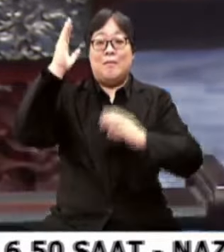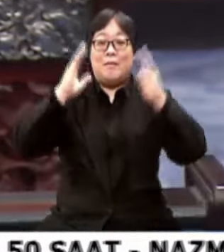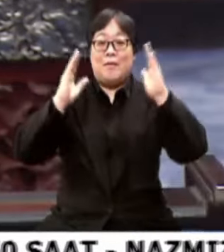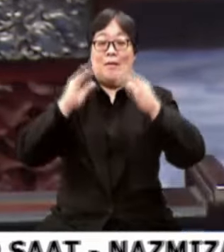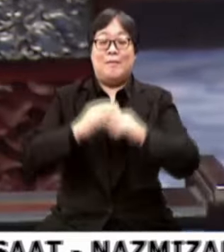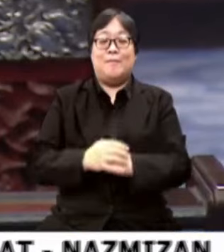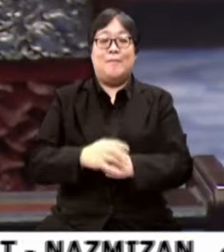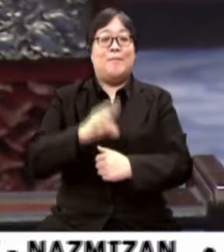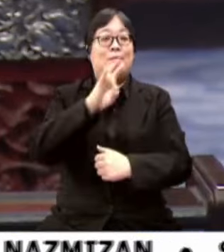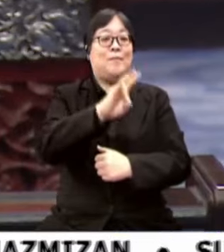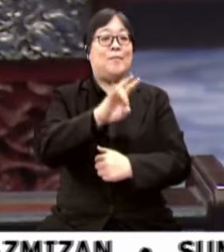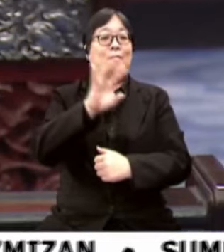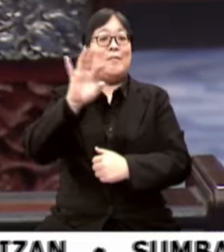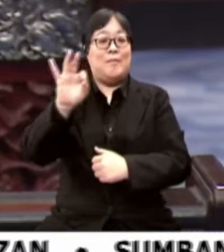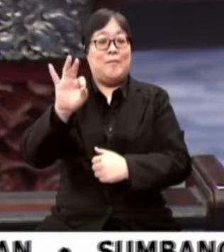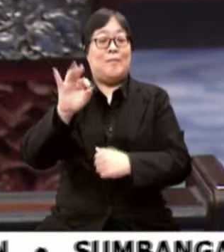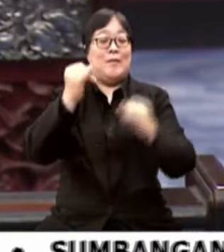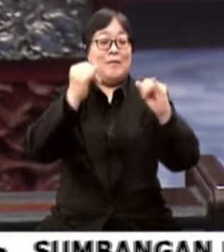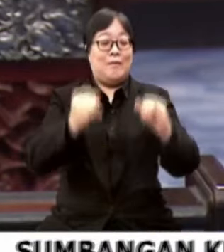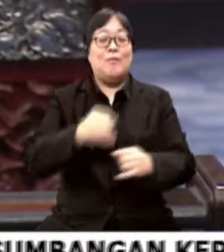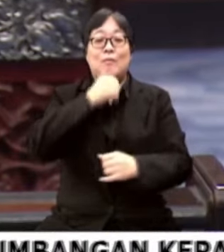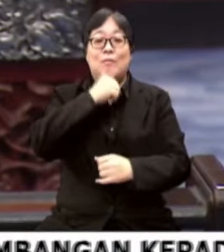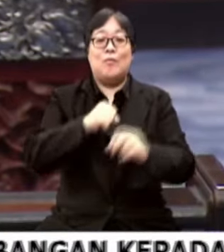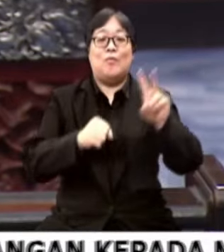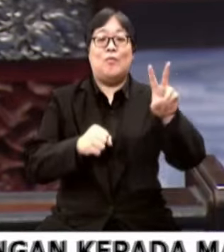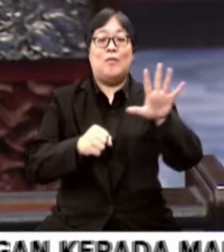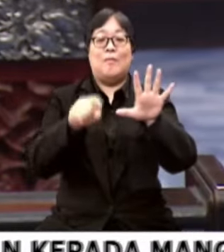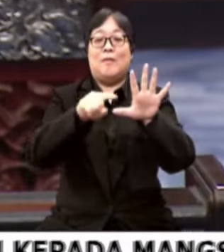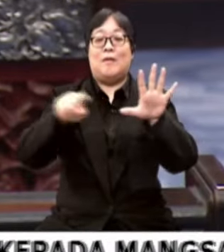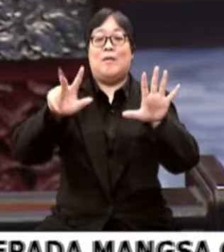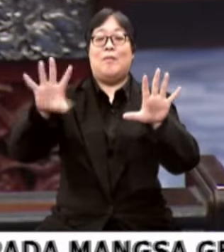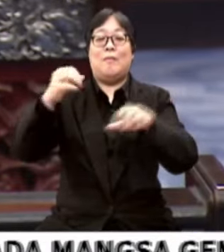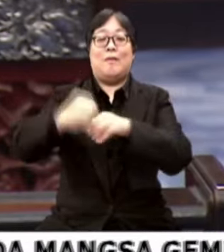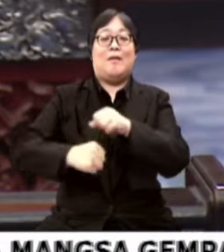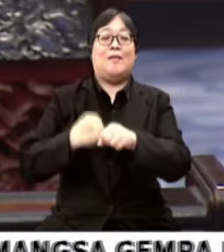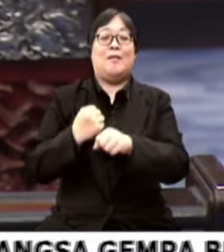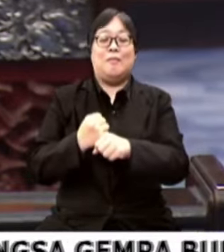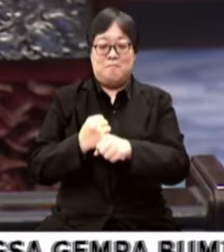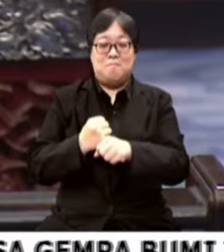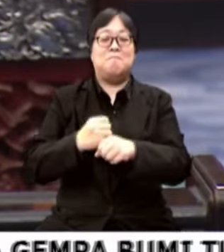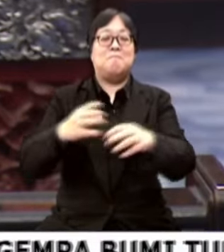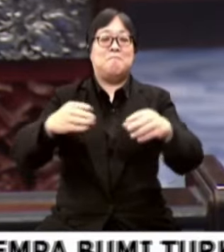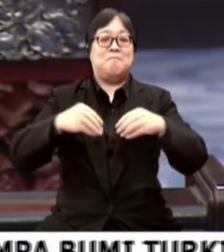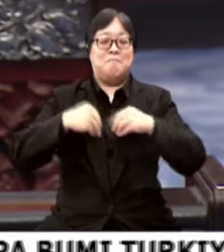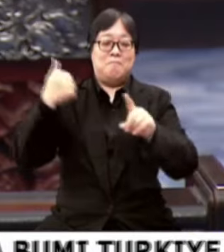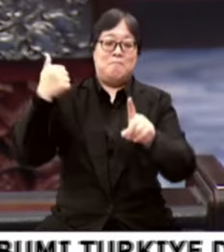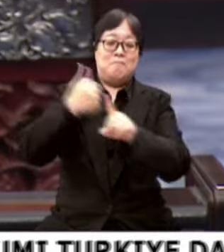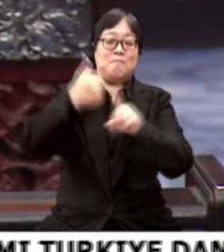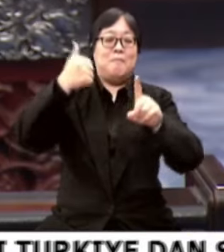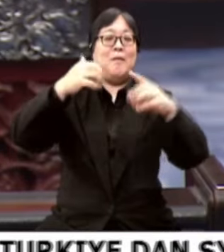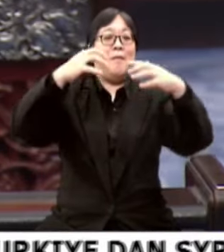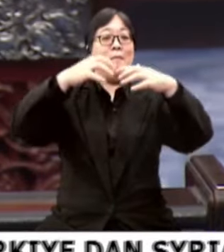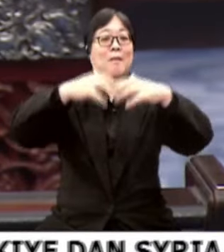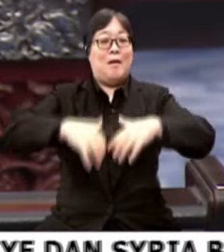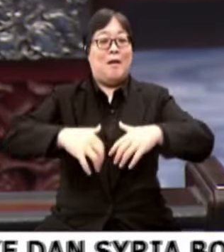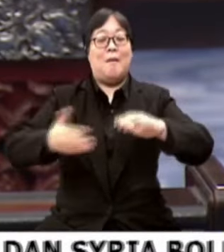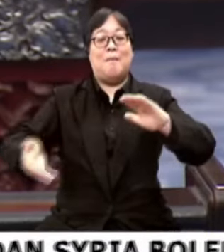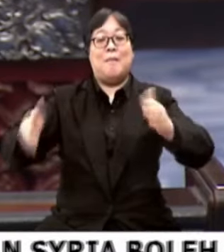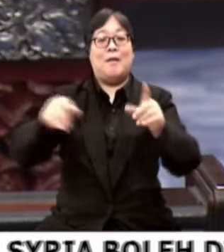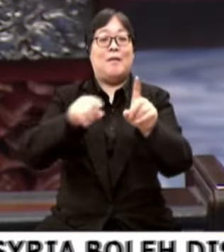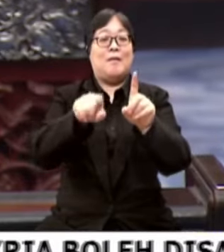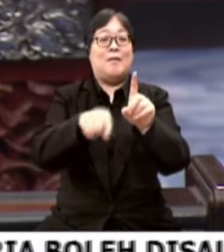759 individu dalam kategori umur 25 hingga 34 tahun telah menerima perintah ke bank kerapan berbanding